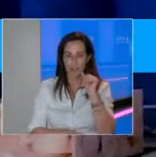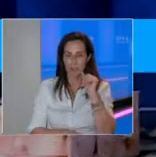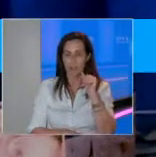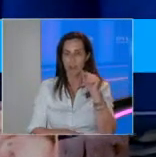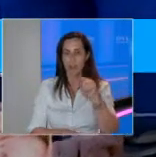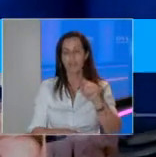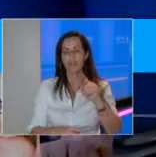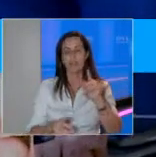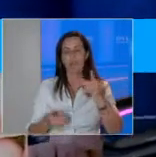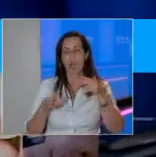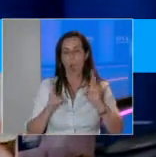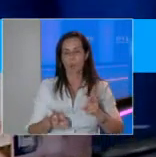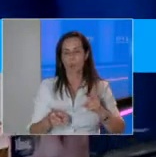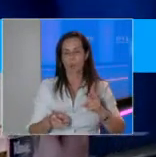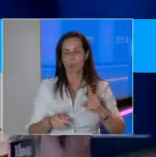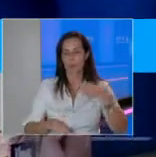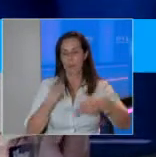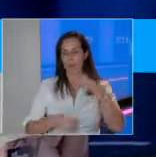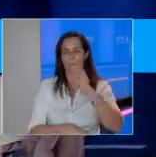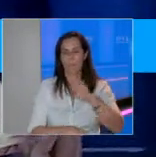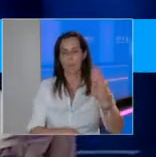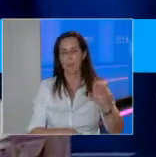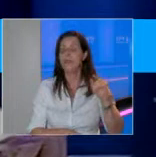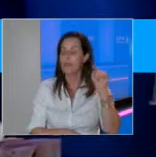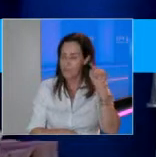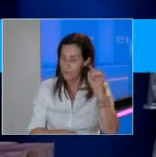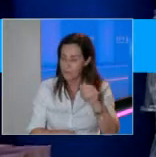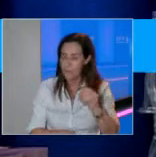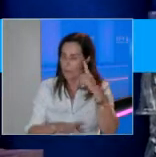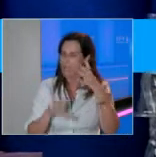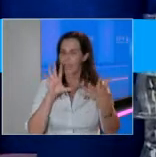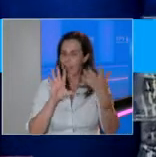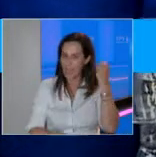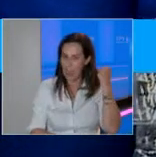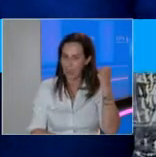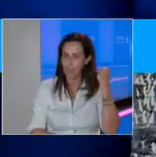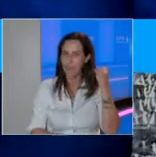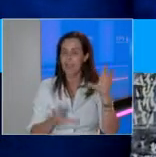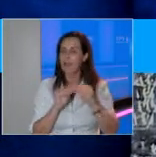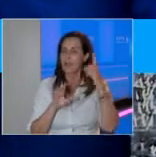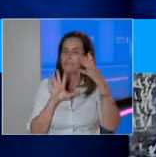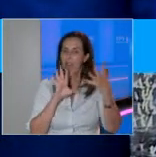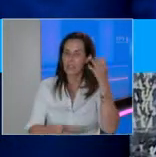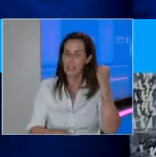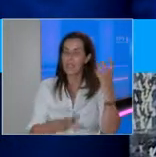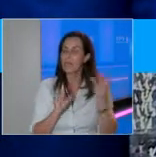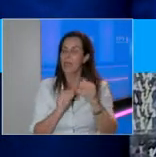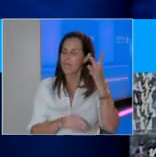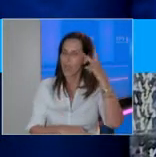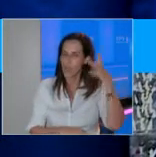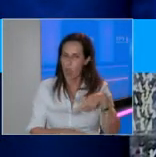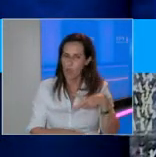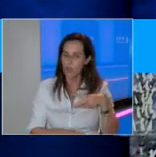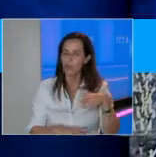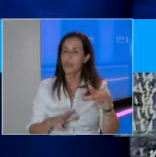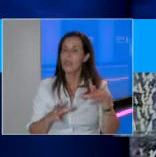היא החלופה, היא האלטרנטיבה לשלטון בנימין נתניהו, והיא עם הפקת לקחים, עם הפקת לקחים, עם תובנות,